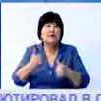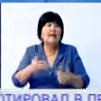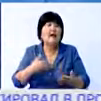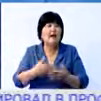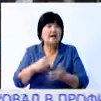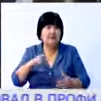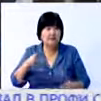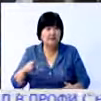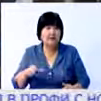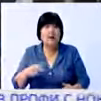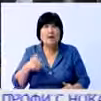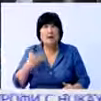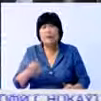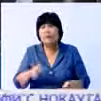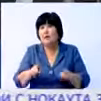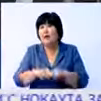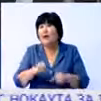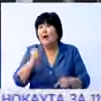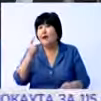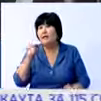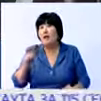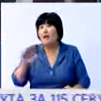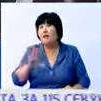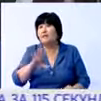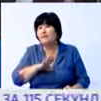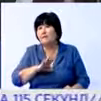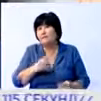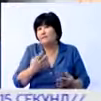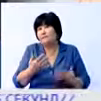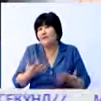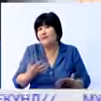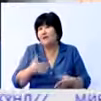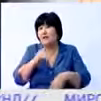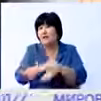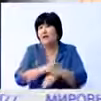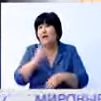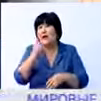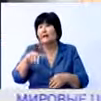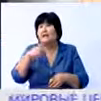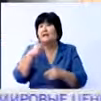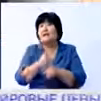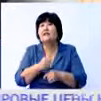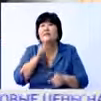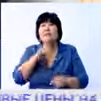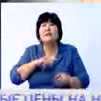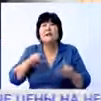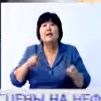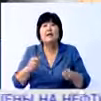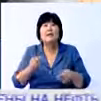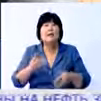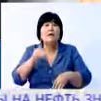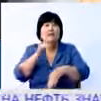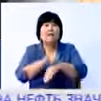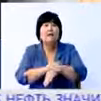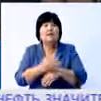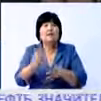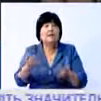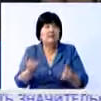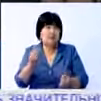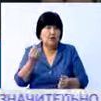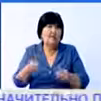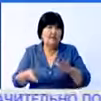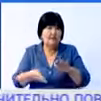активистов. Повод веский. 11 августа произошел неприглядный факт. Один из лидеров молодежи был задержан с поличным при получении